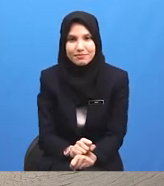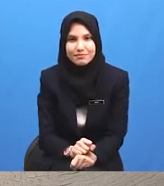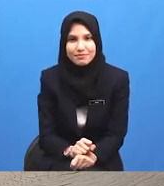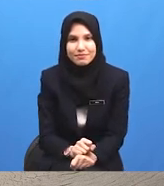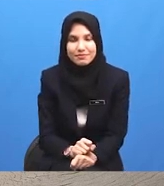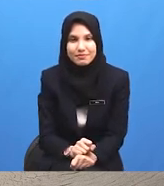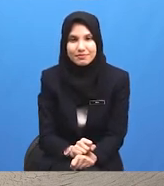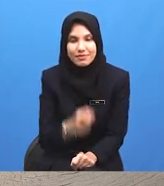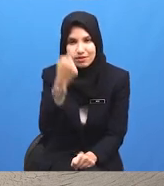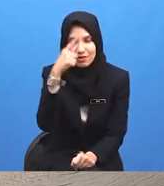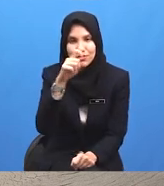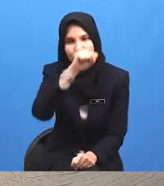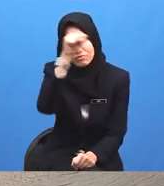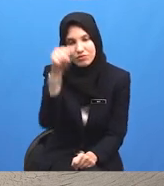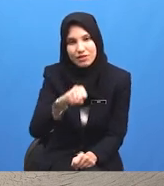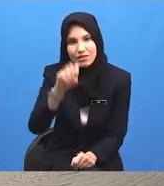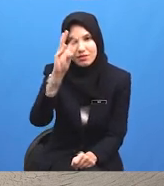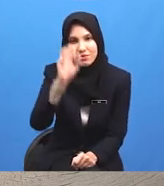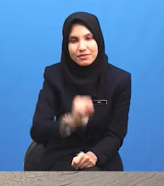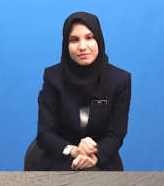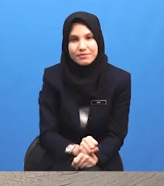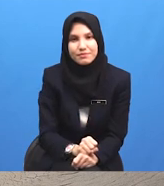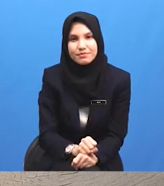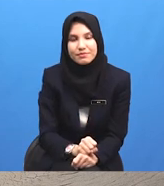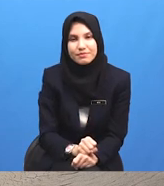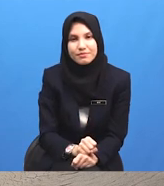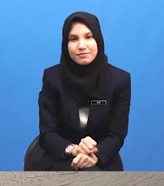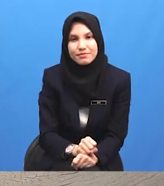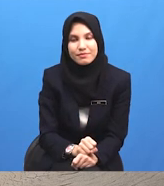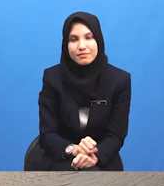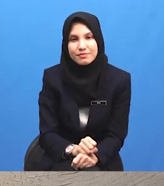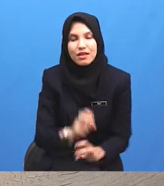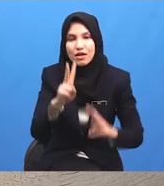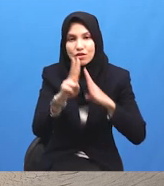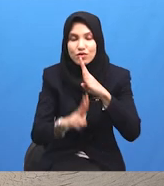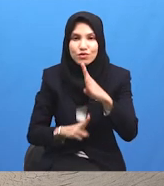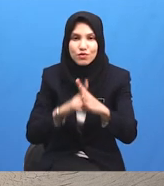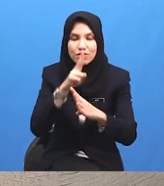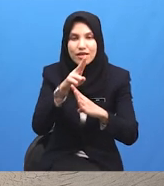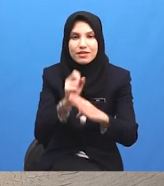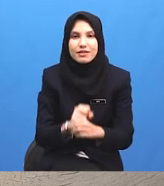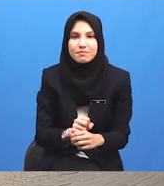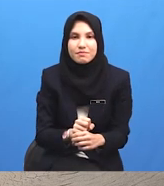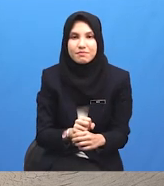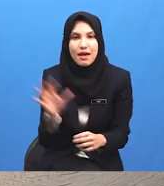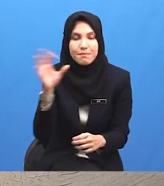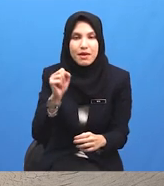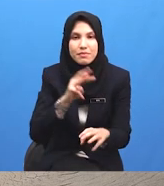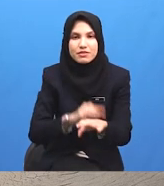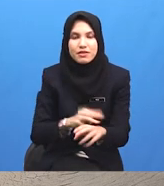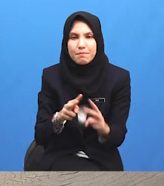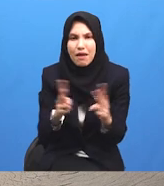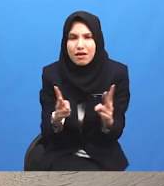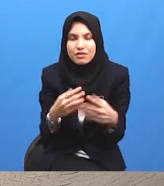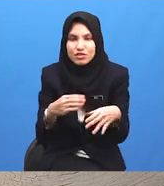So, untuk soalan keenam, planet Utarib mengambil masa paling cepat untuk membuat